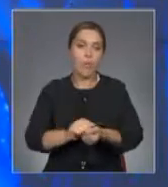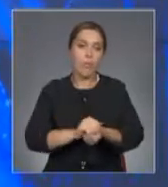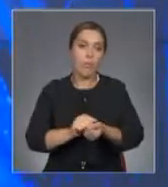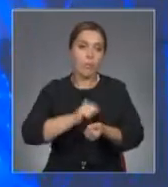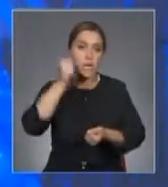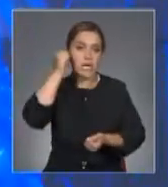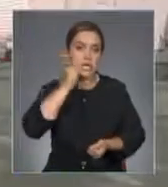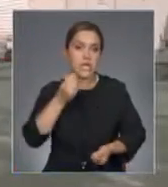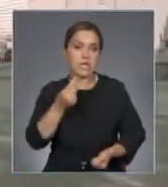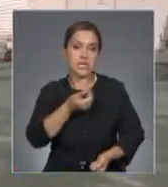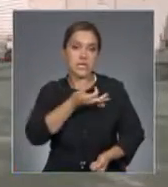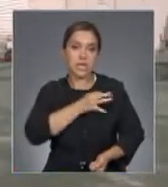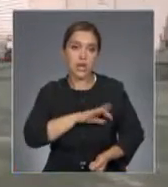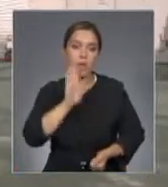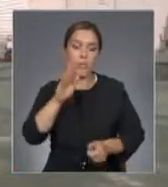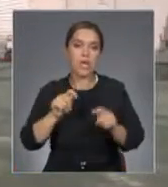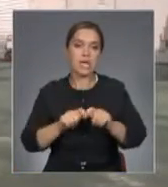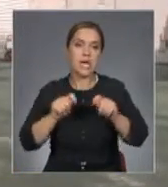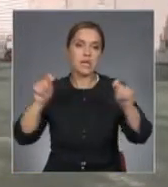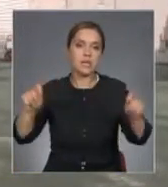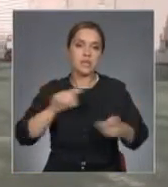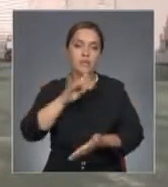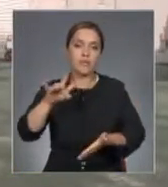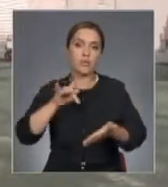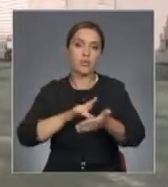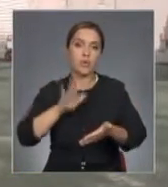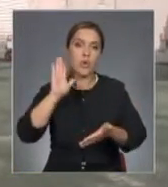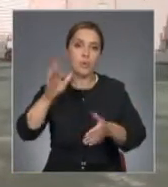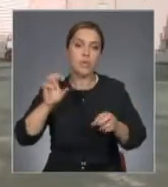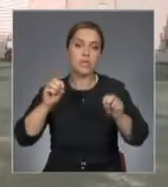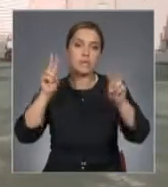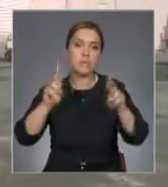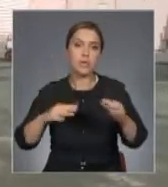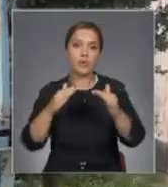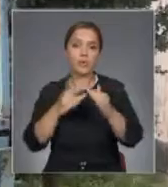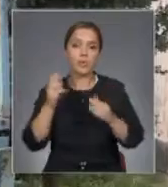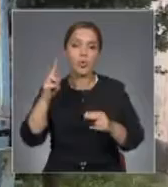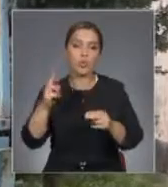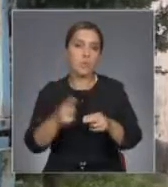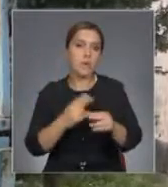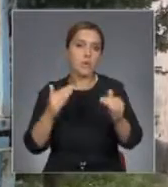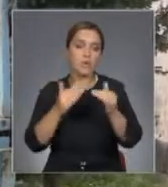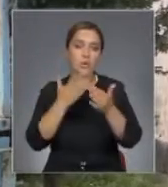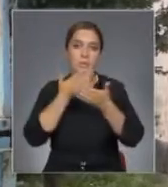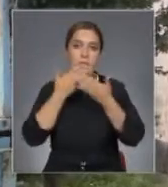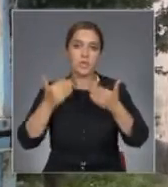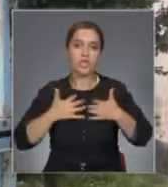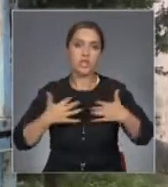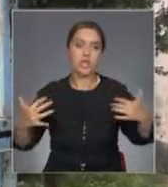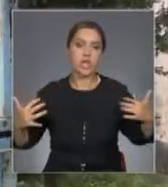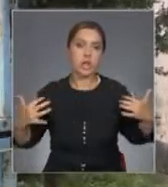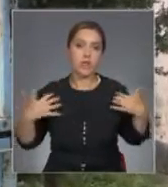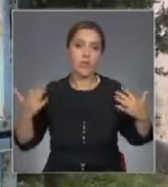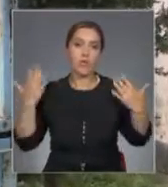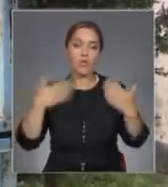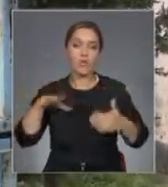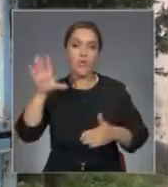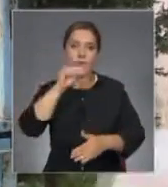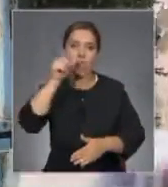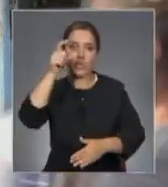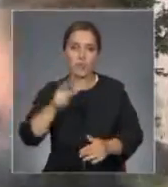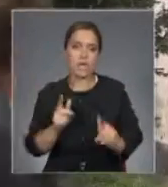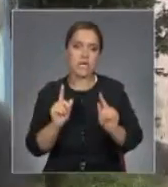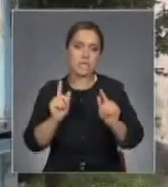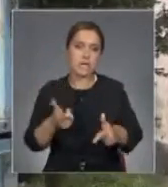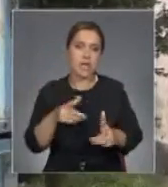макулатуры. Все вырученные деньги пойдут на открытие в городе приюта для бездомных животных. На призыв общественников уже откликнулись сотни